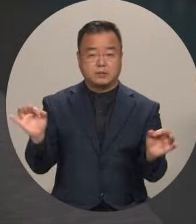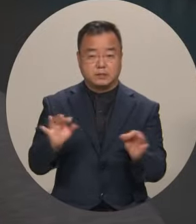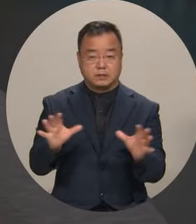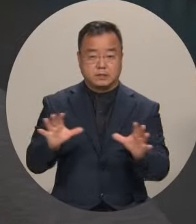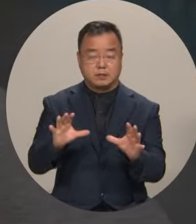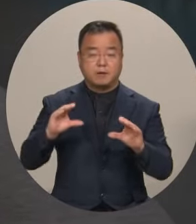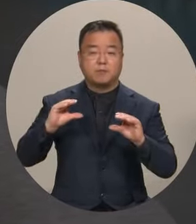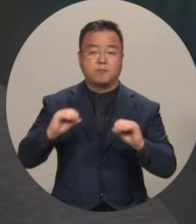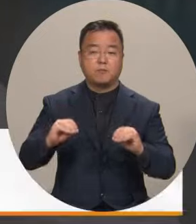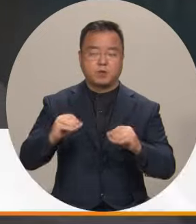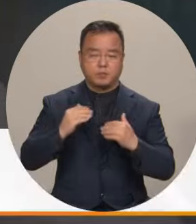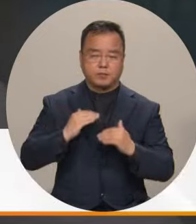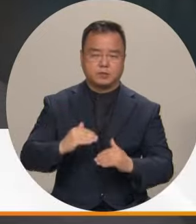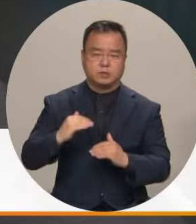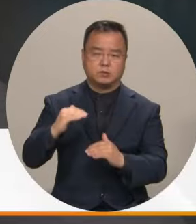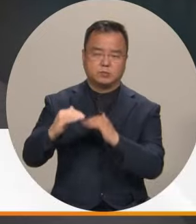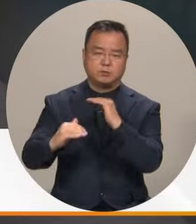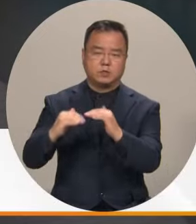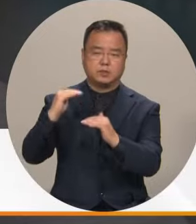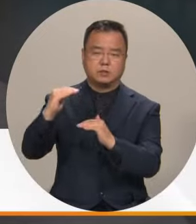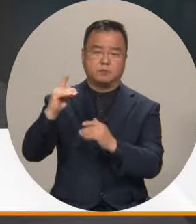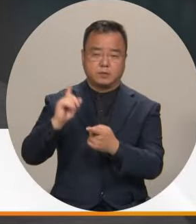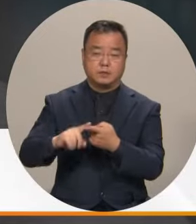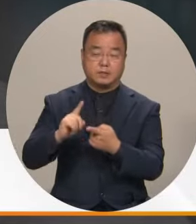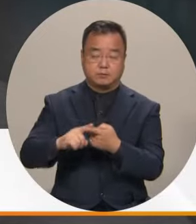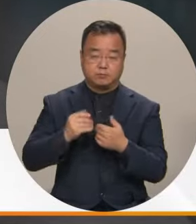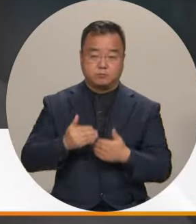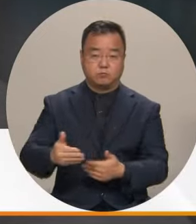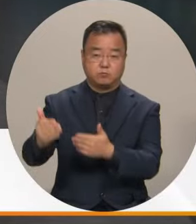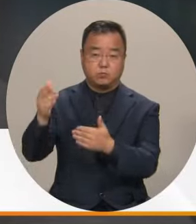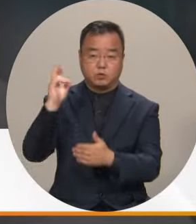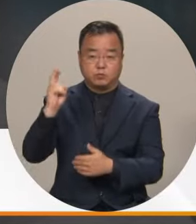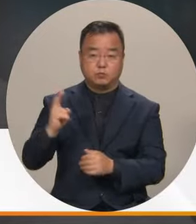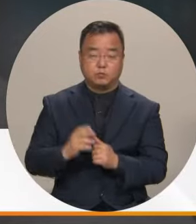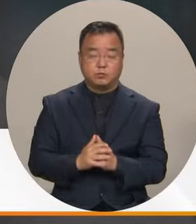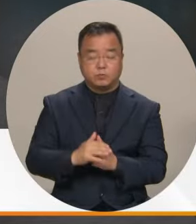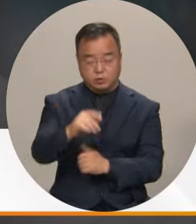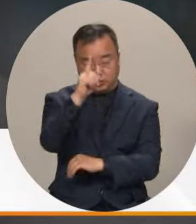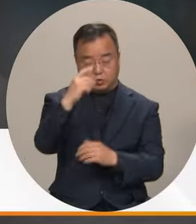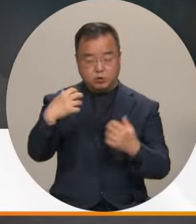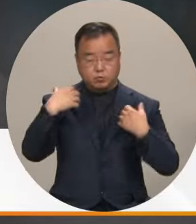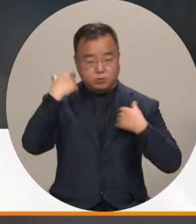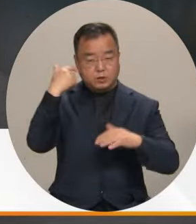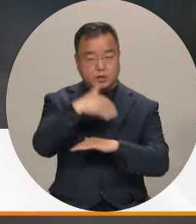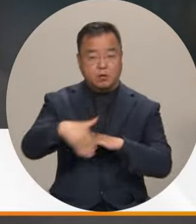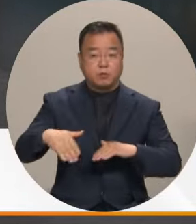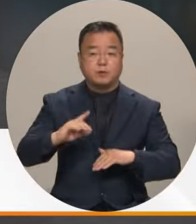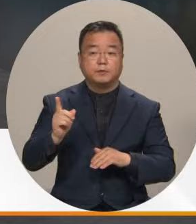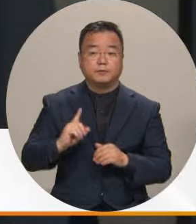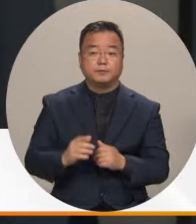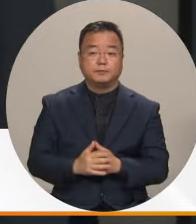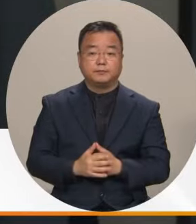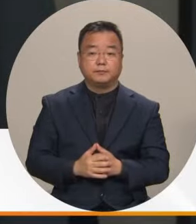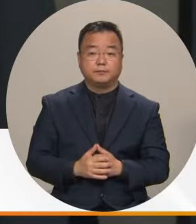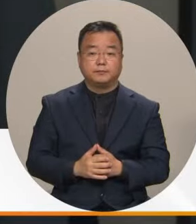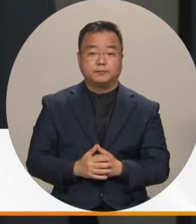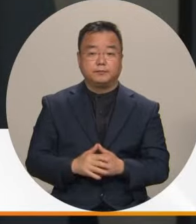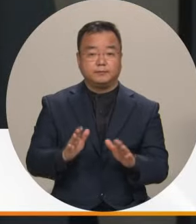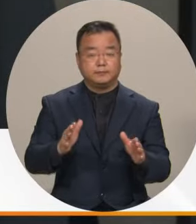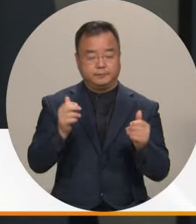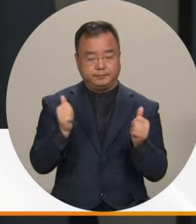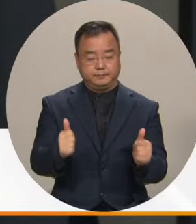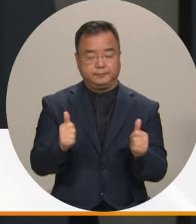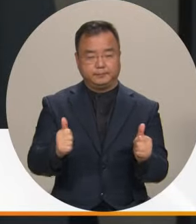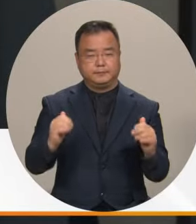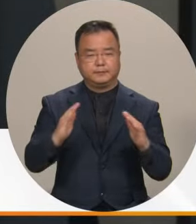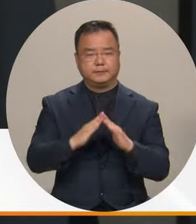됐었던이 증원 절차는 예정대로 진행이 될 것 같은데요 지금 정부 계획은 어떻습니까네 일단 법원에서